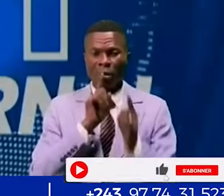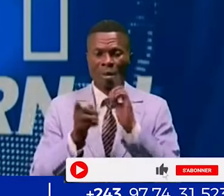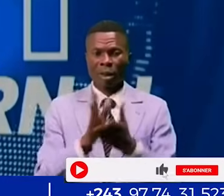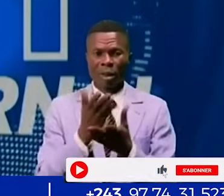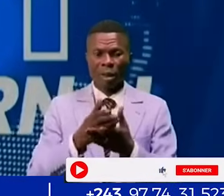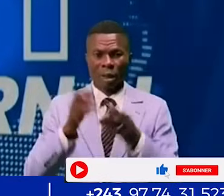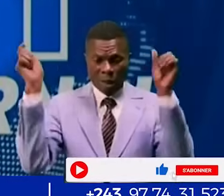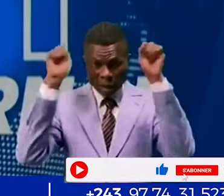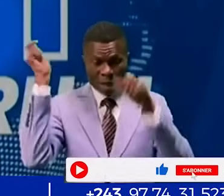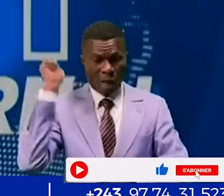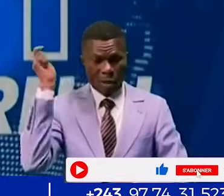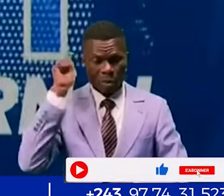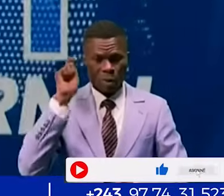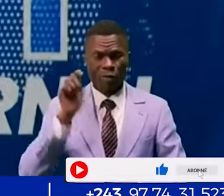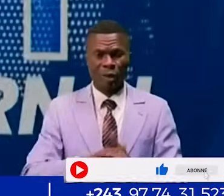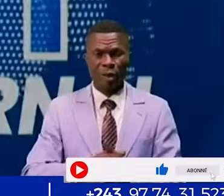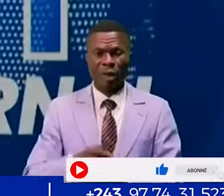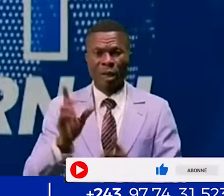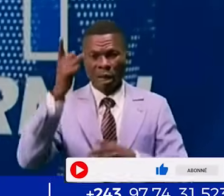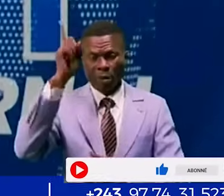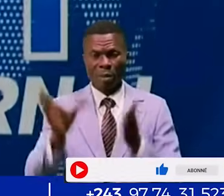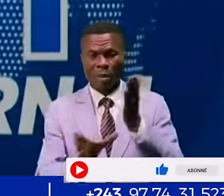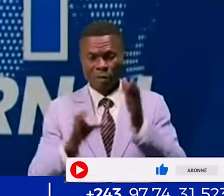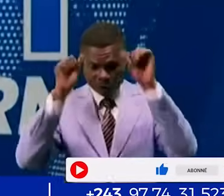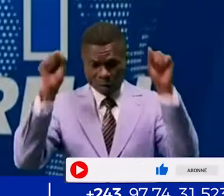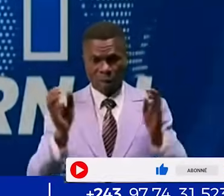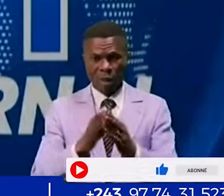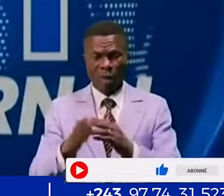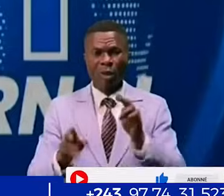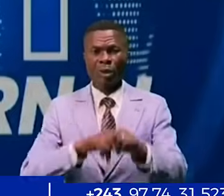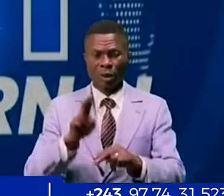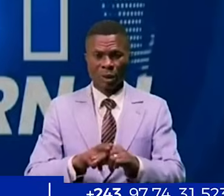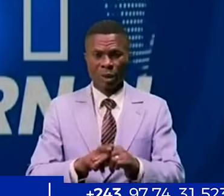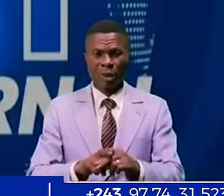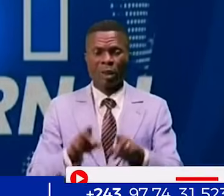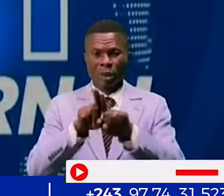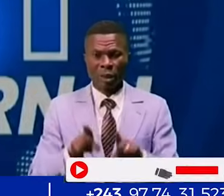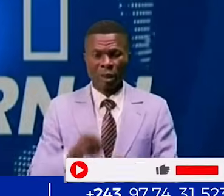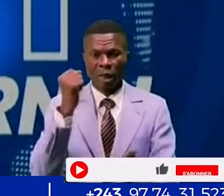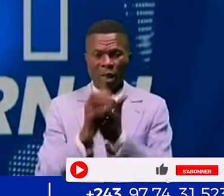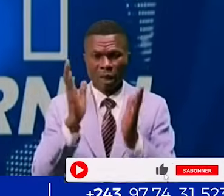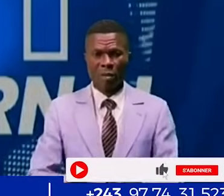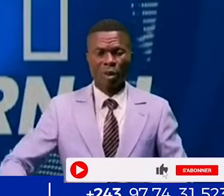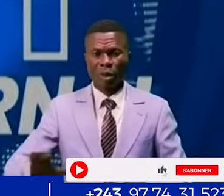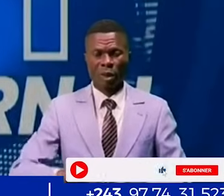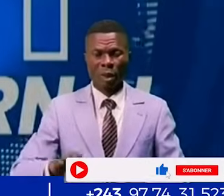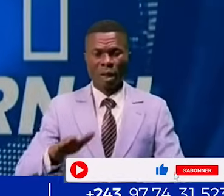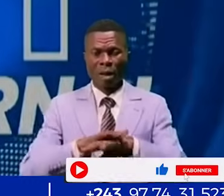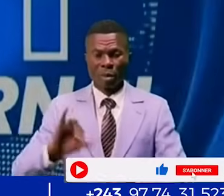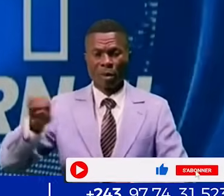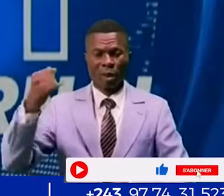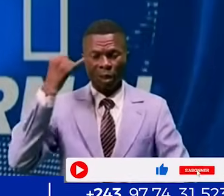entre le professeur Jean-Claude Chilumbayi, premier vice-président de la Chambre basse du Parlement, et l'ambassadeur de la RDC au Japon.